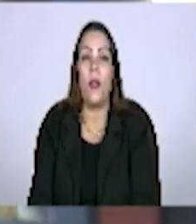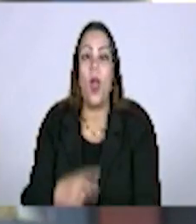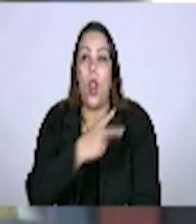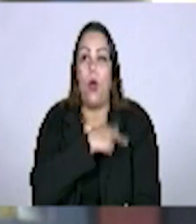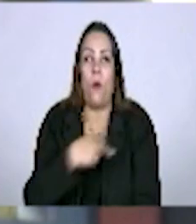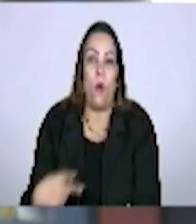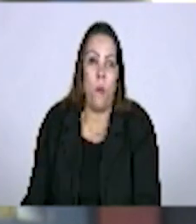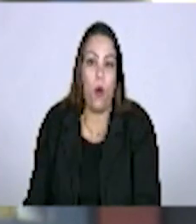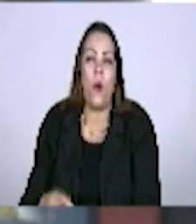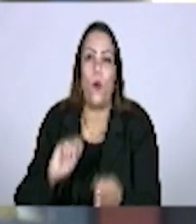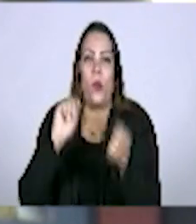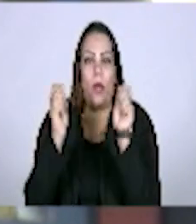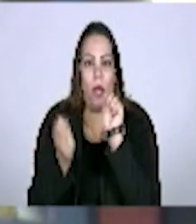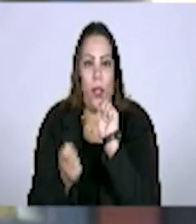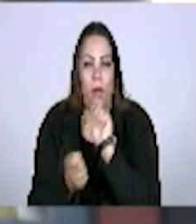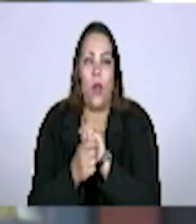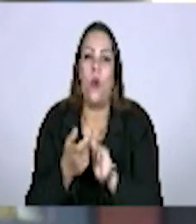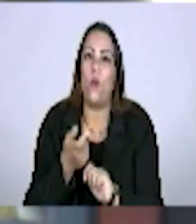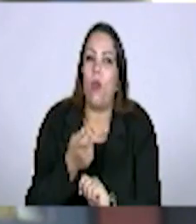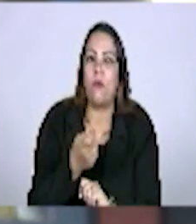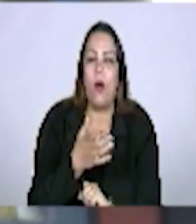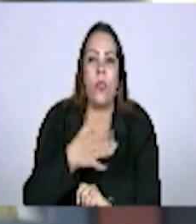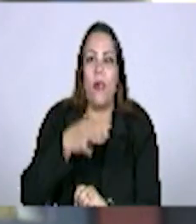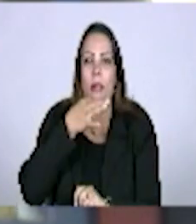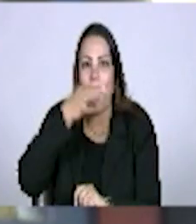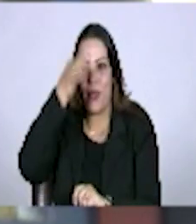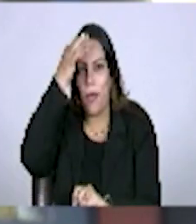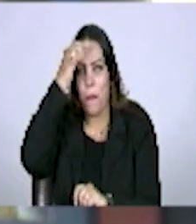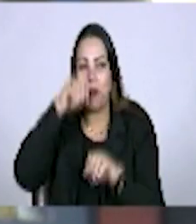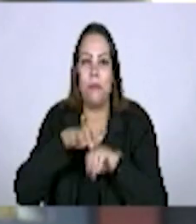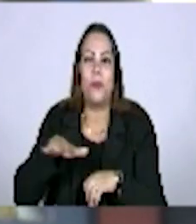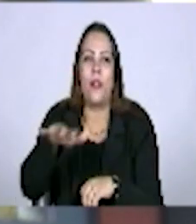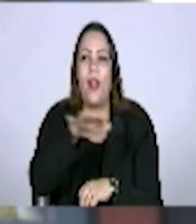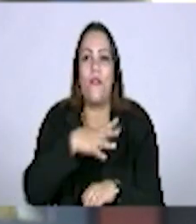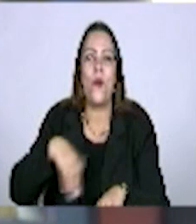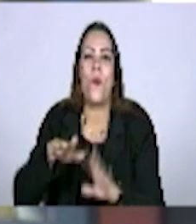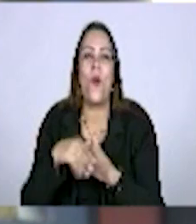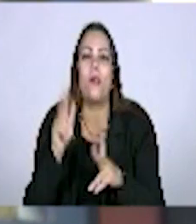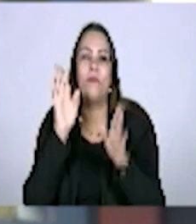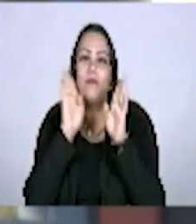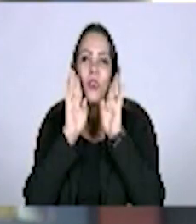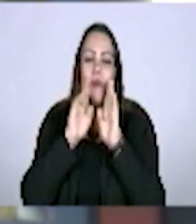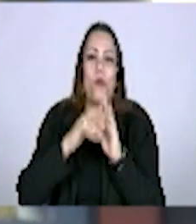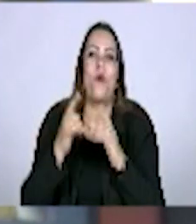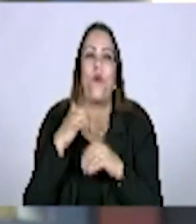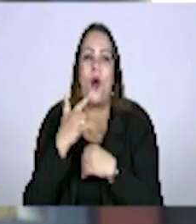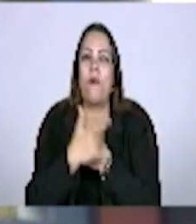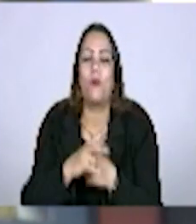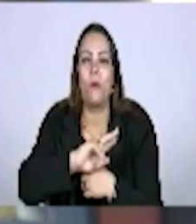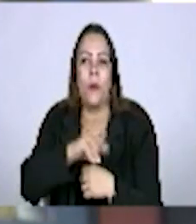الحكومه والتغيير والاسعار دي عناوين متداوله حاليا في وسائل الاعلام ومواقع التواصل